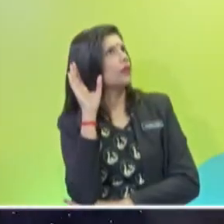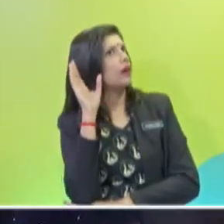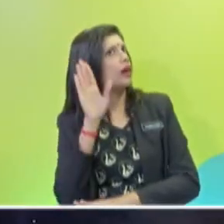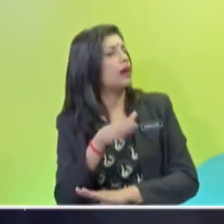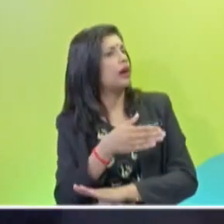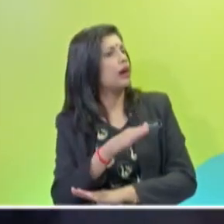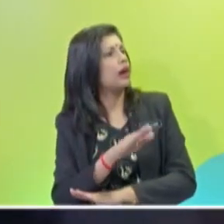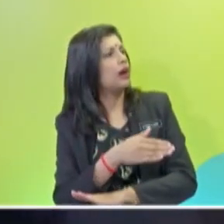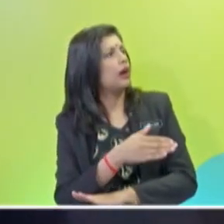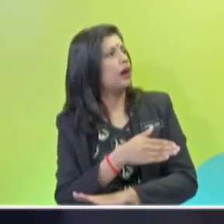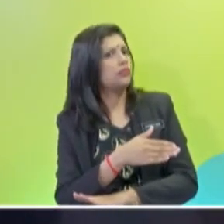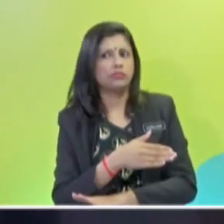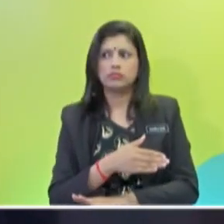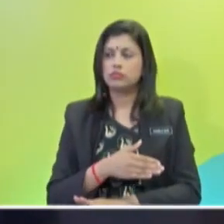la.